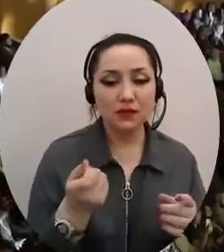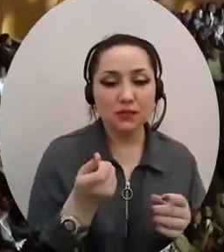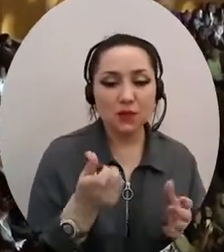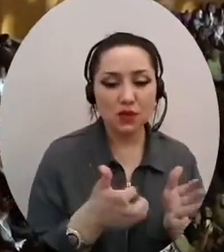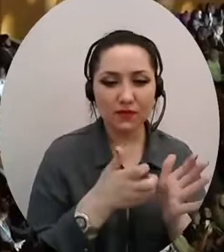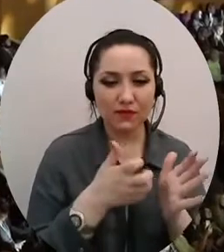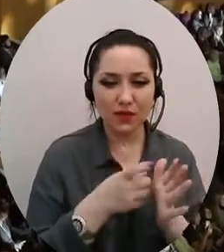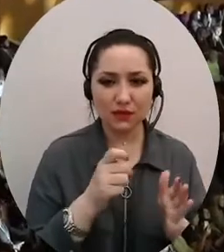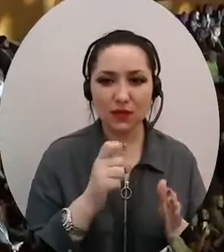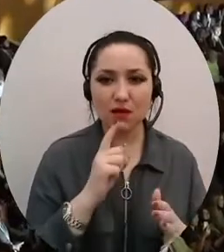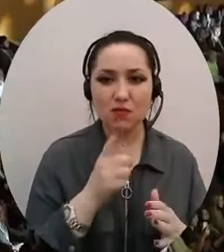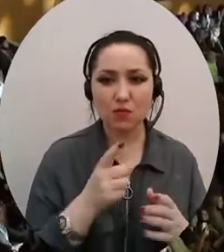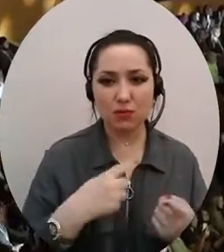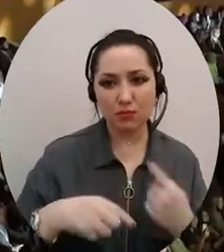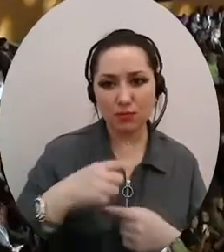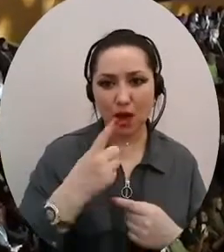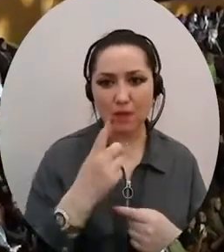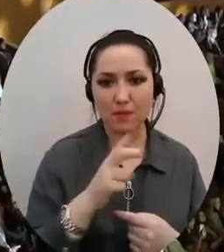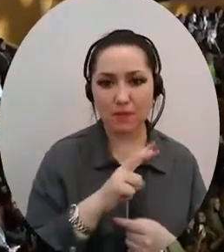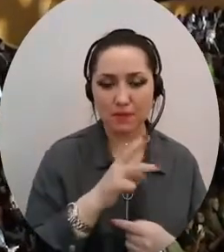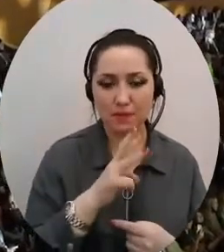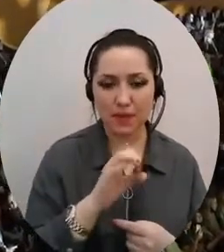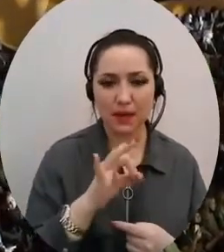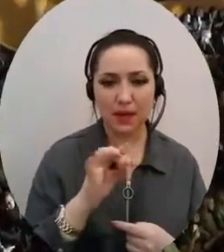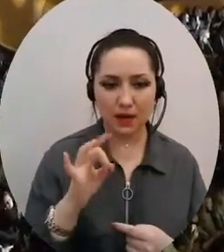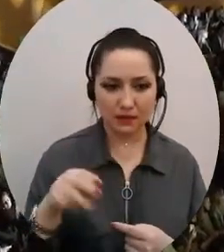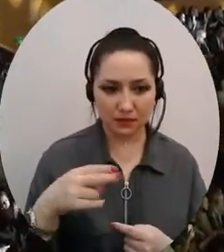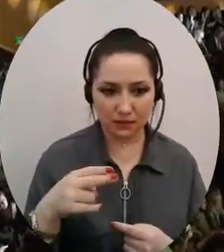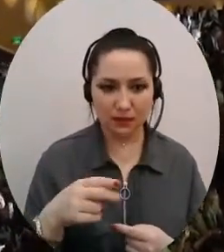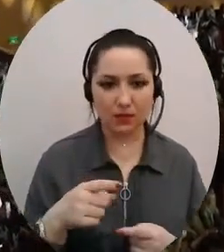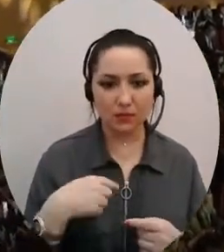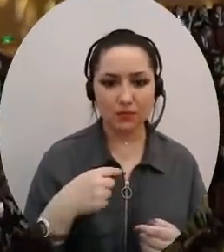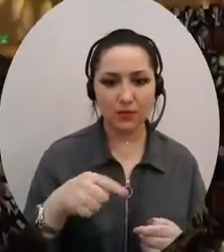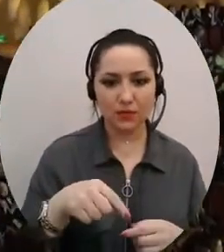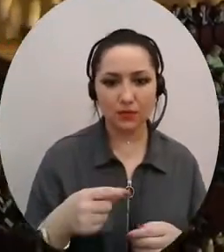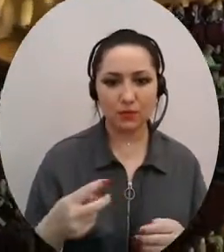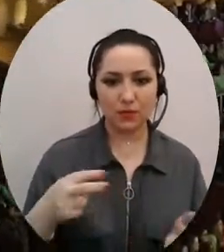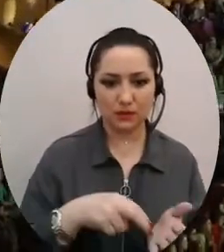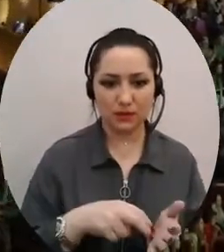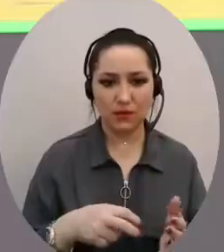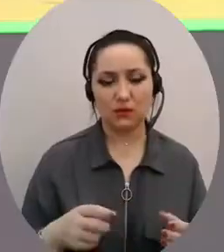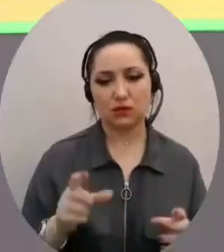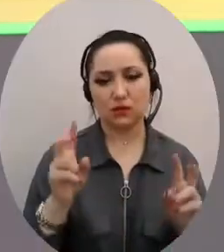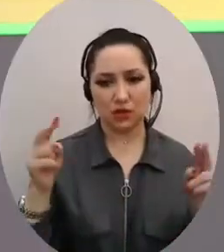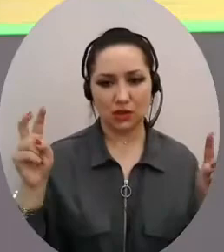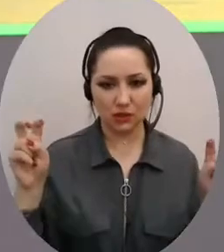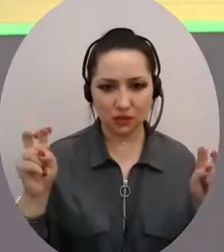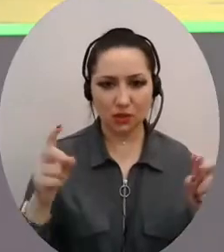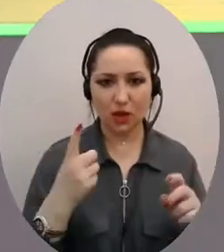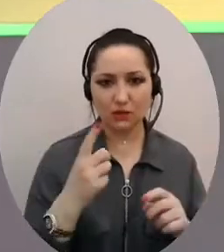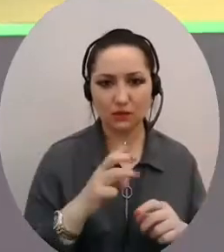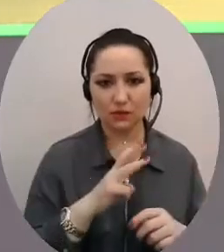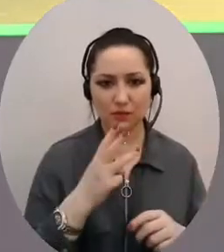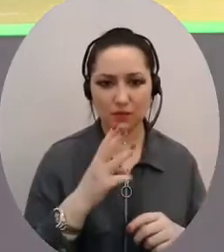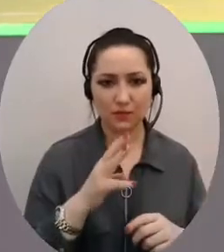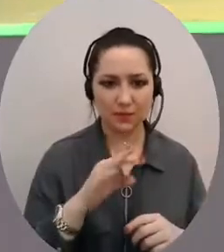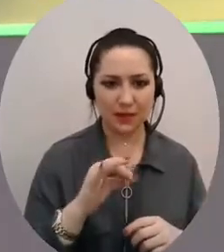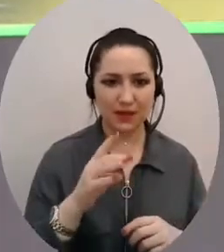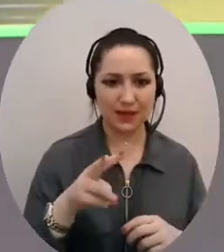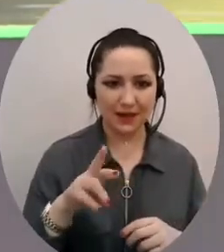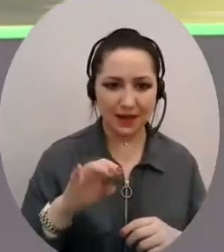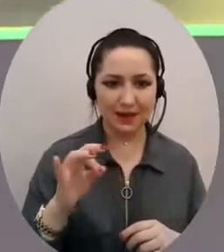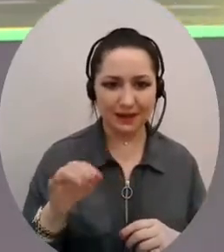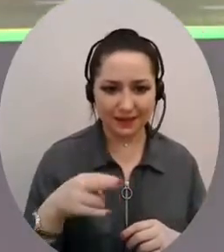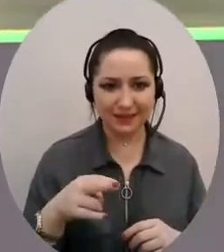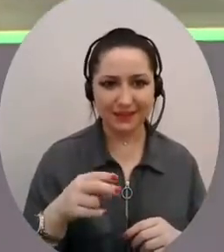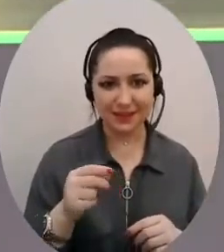в товарообороте до миллиарда, и в этом году мы с командой поставили такую себе задачу – сделать миллиард рублей. Я когда произношу, у меня просто мурашки по